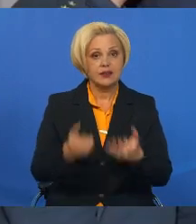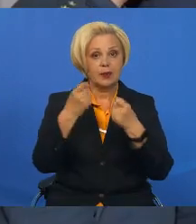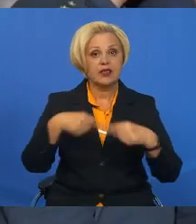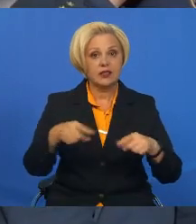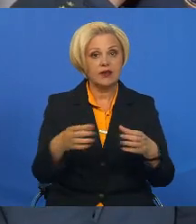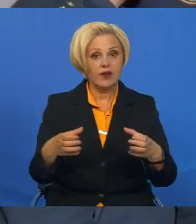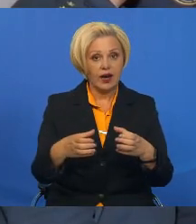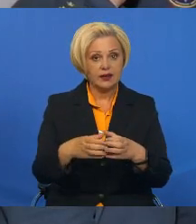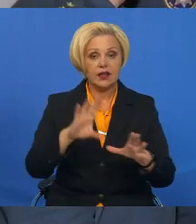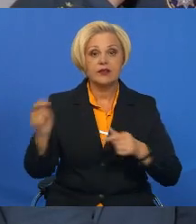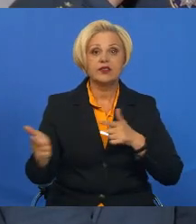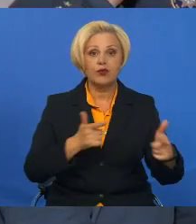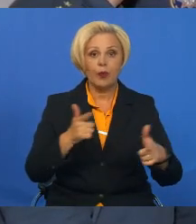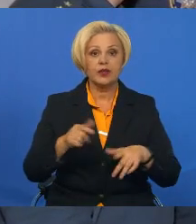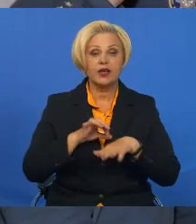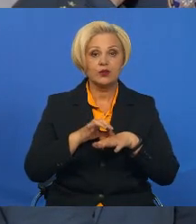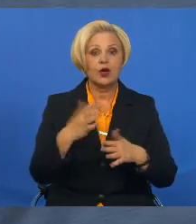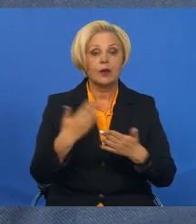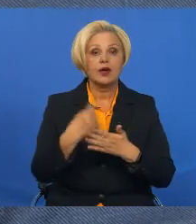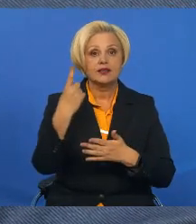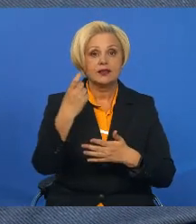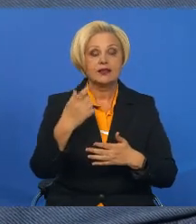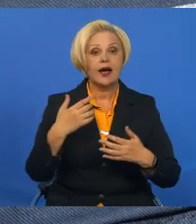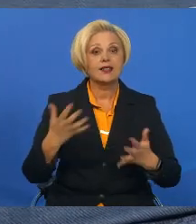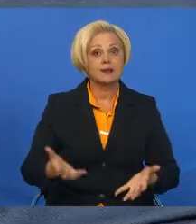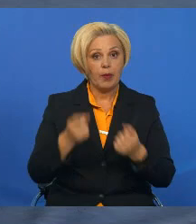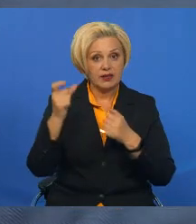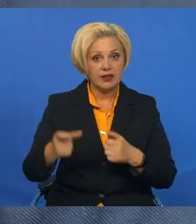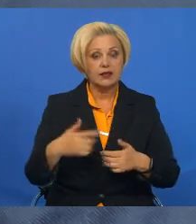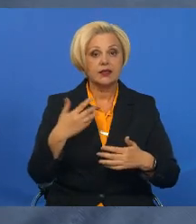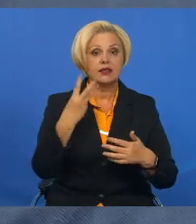атрада. Усяго падрыхтоўку пройдуць каля 100 выратавальнікаў, у сярэднім